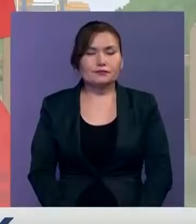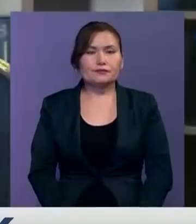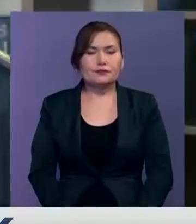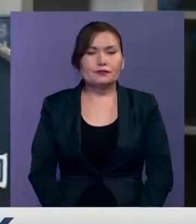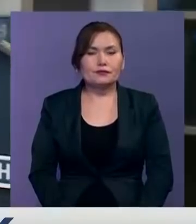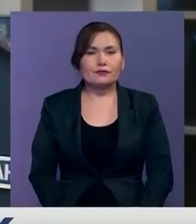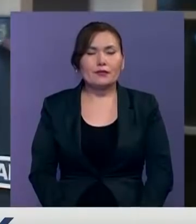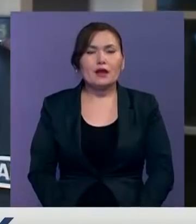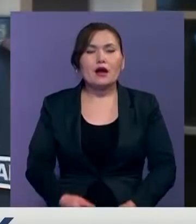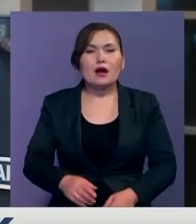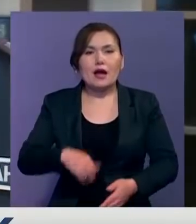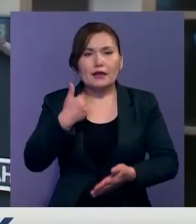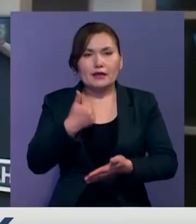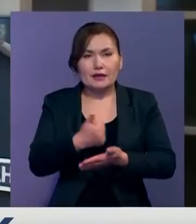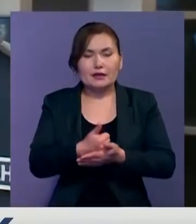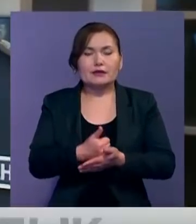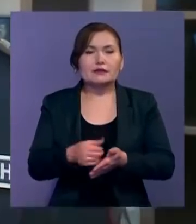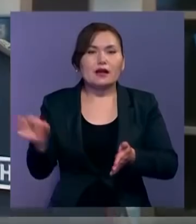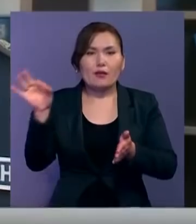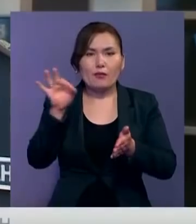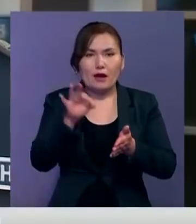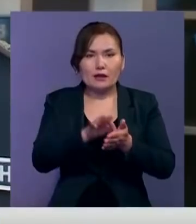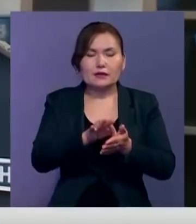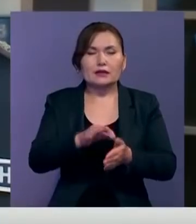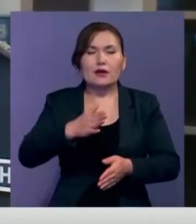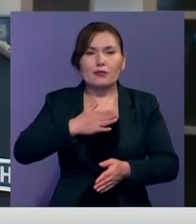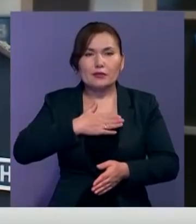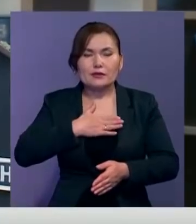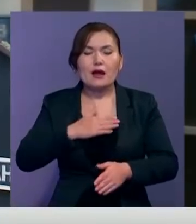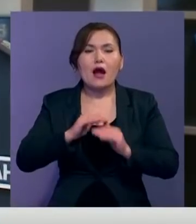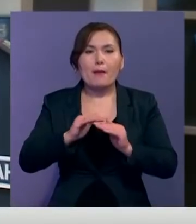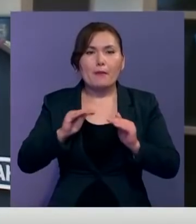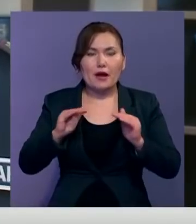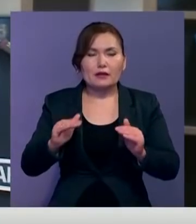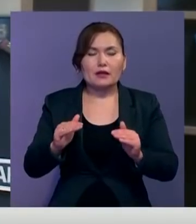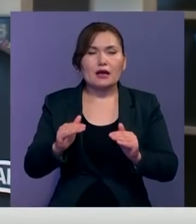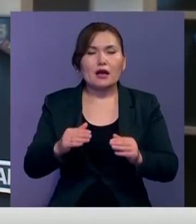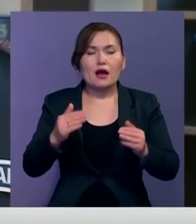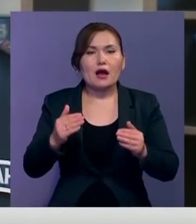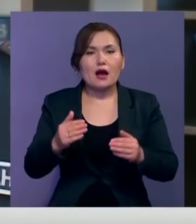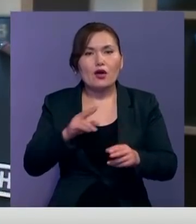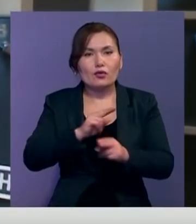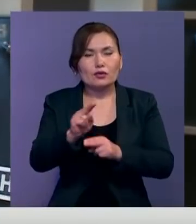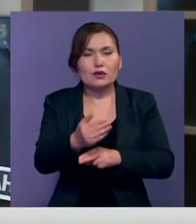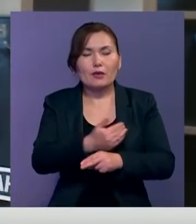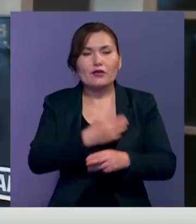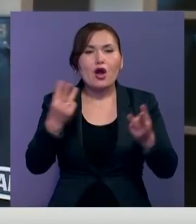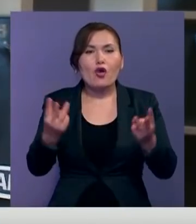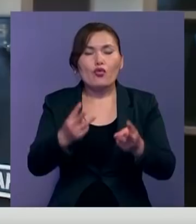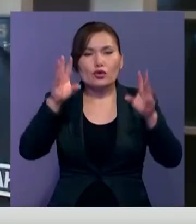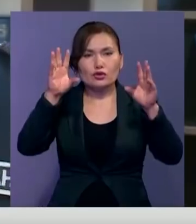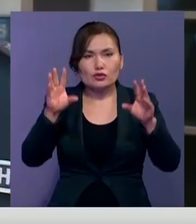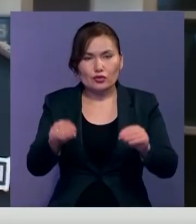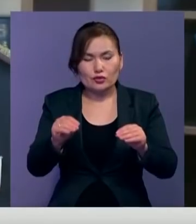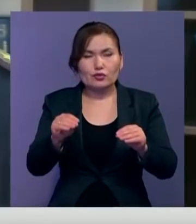Бұл енді бұның негізгі мақсаты қазіргі таңда балдарға жаңағыдай өрт сөндіру үнемі бізде болып жататын, мысалға